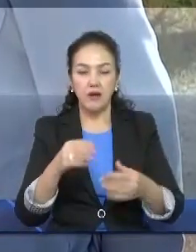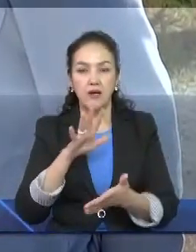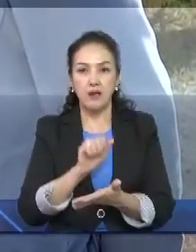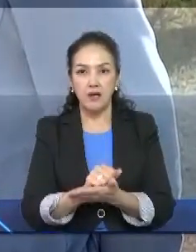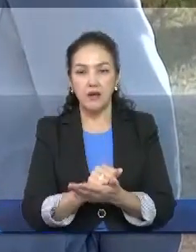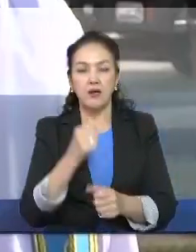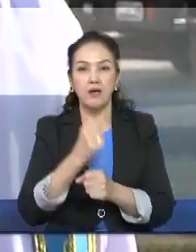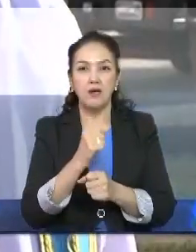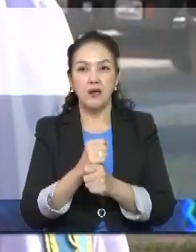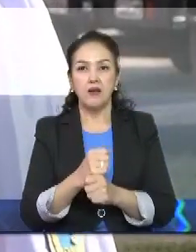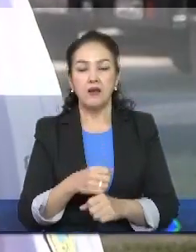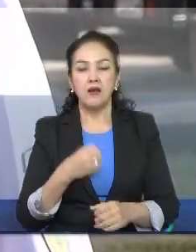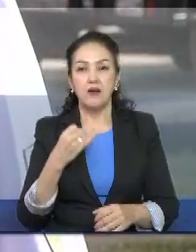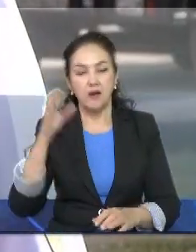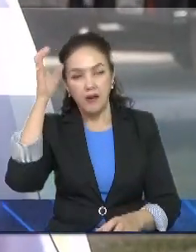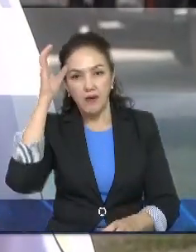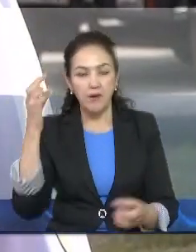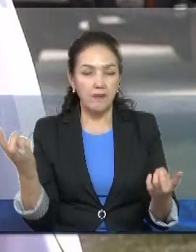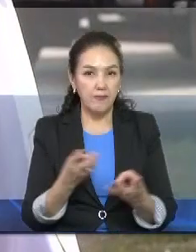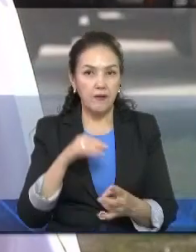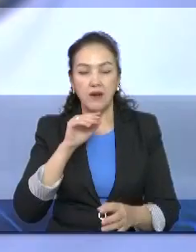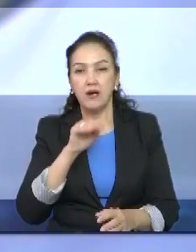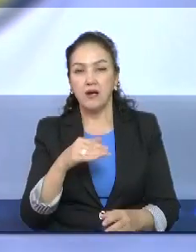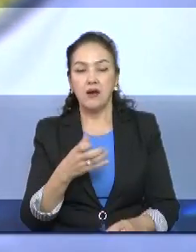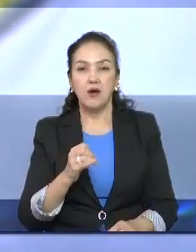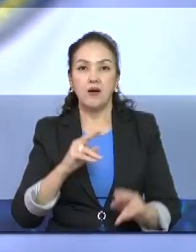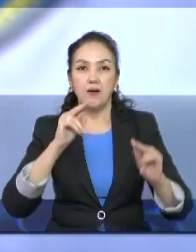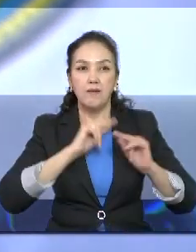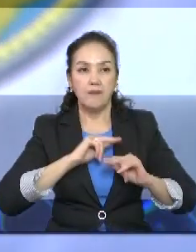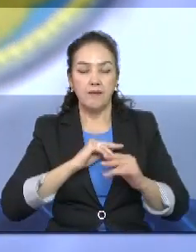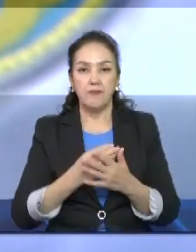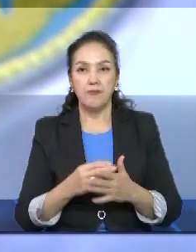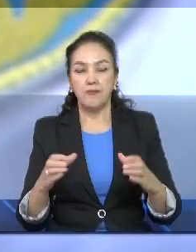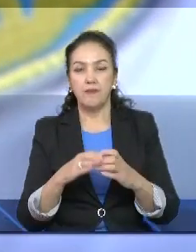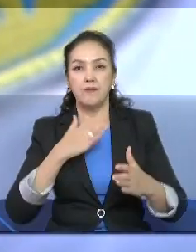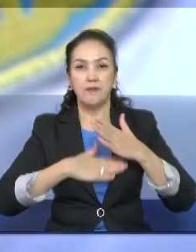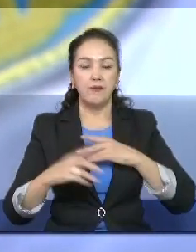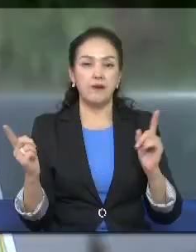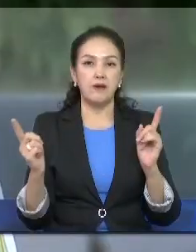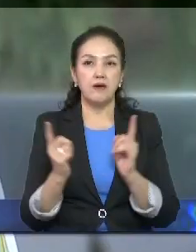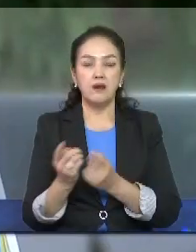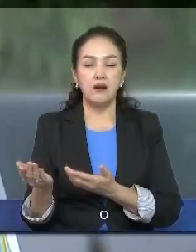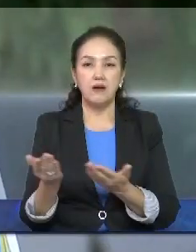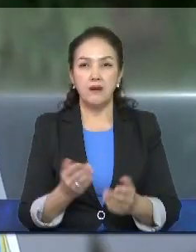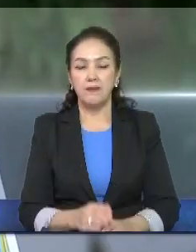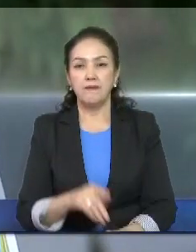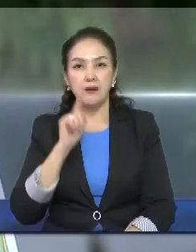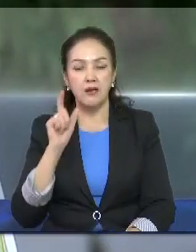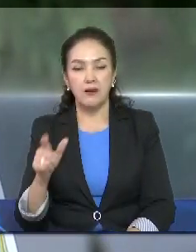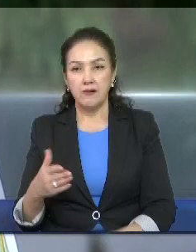айналысады. Жұмыс ауқымды, білімді маман қажет ақ. Аида қызметке орналасқанда ұжым қуана қарсы алды. Бұл жас